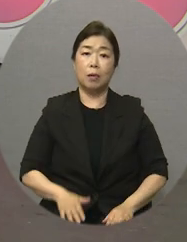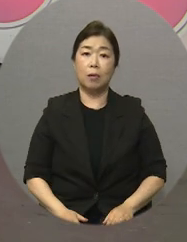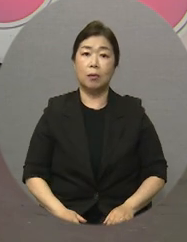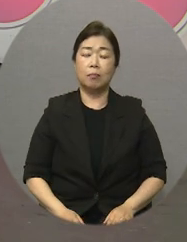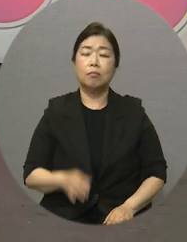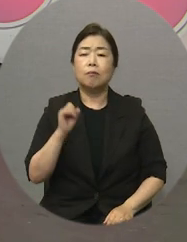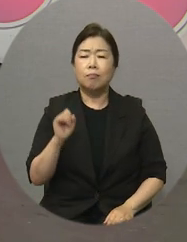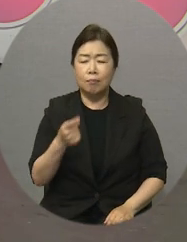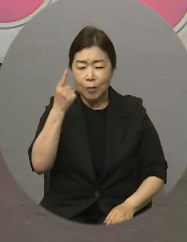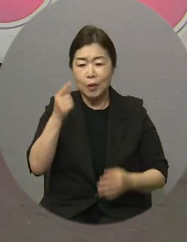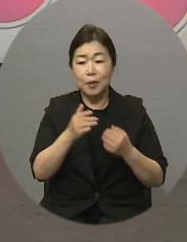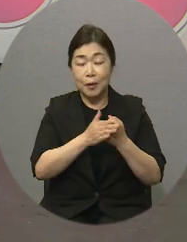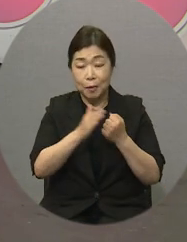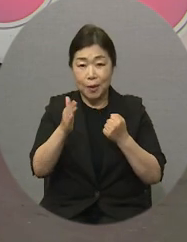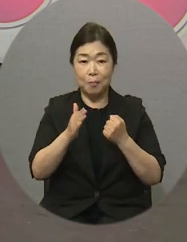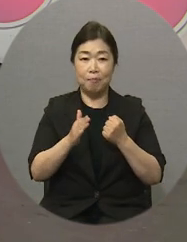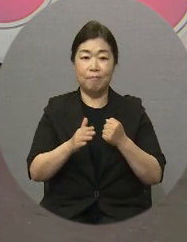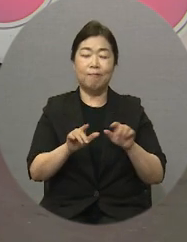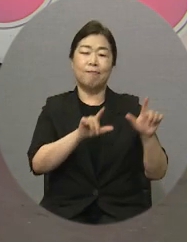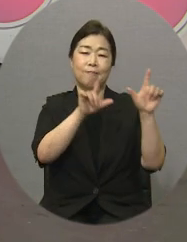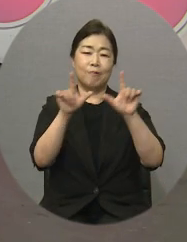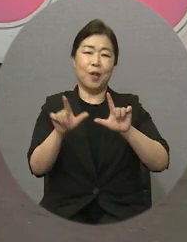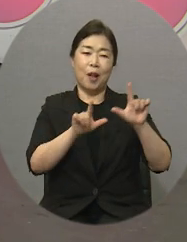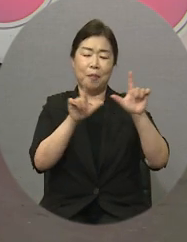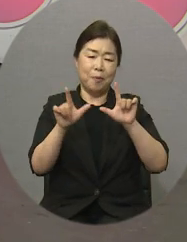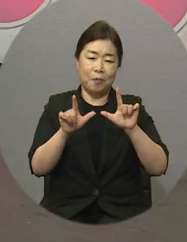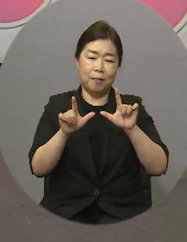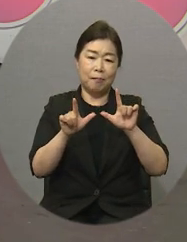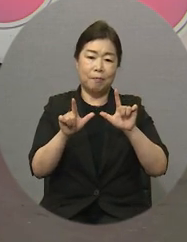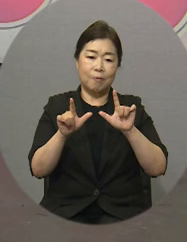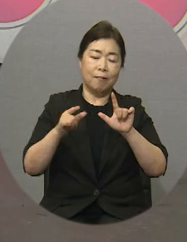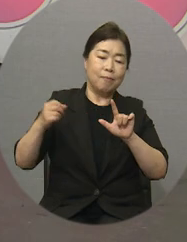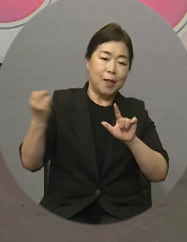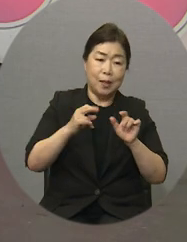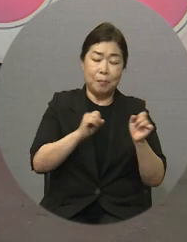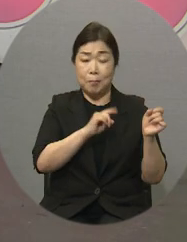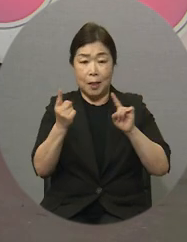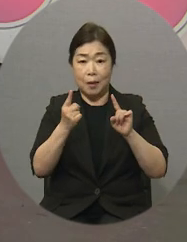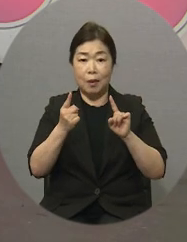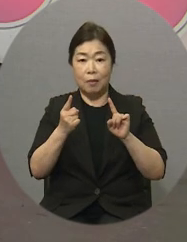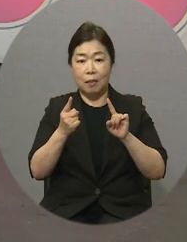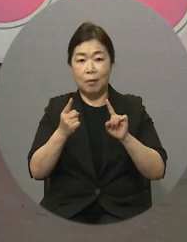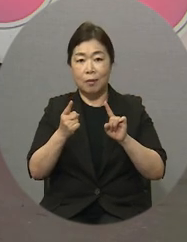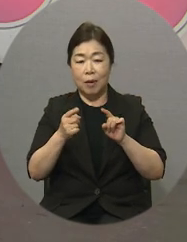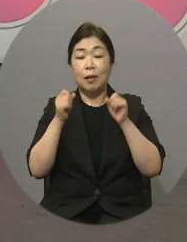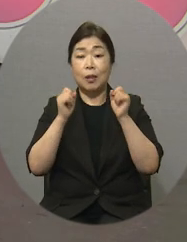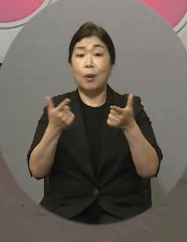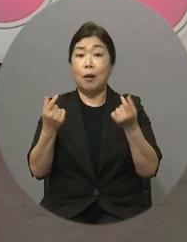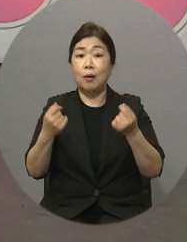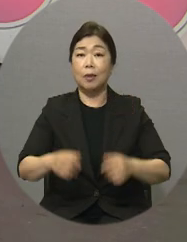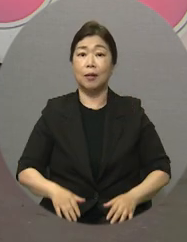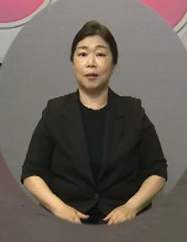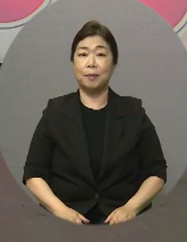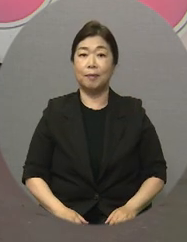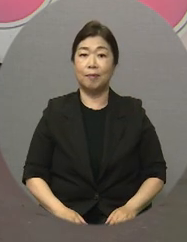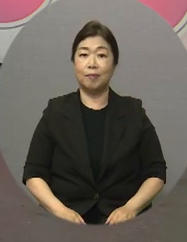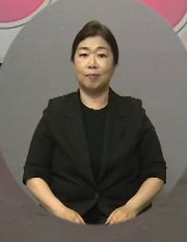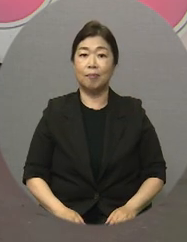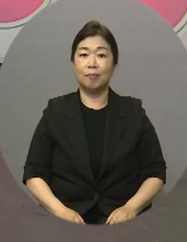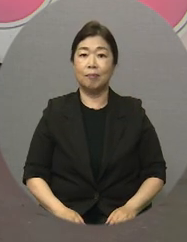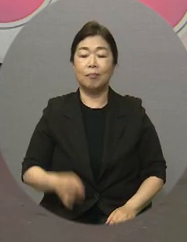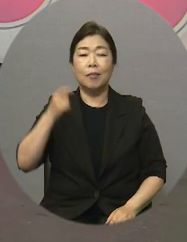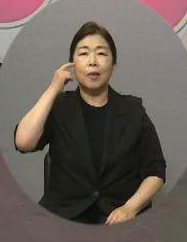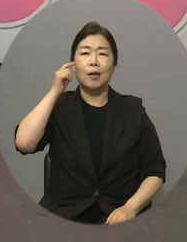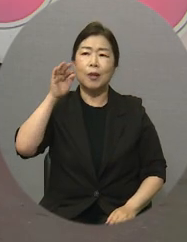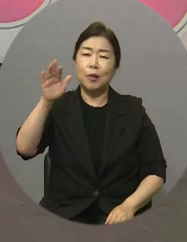그 일로 인해서 굉장히 인생의 큰 터닝포인트가 될 수 있거든요. 네. 자, 우리 그리운